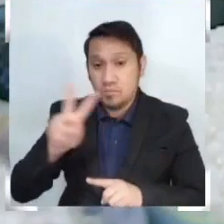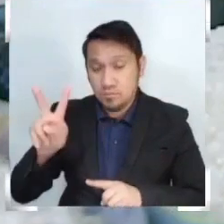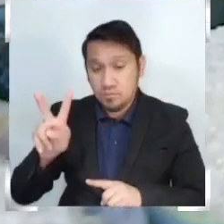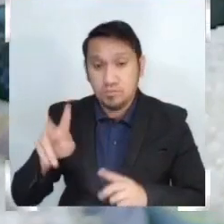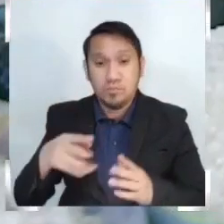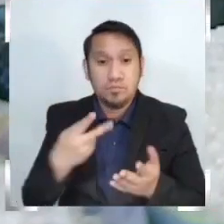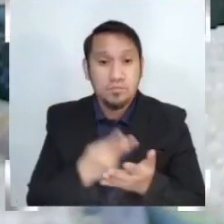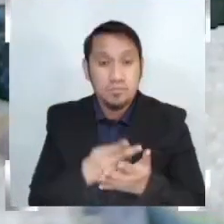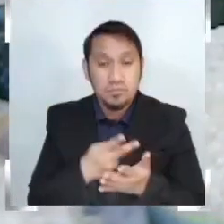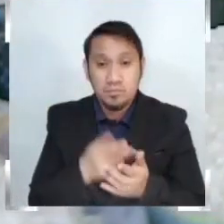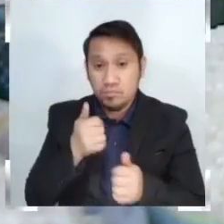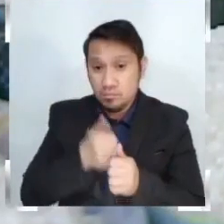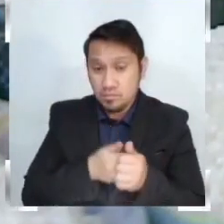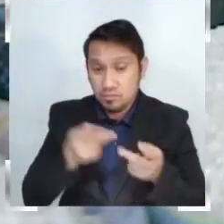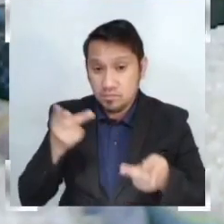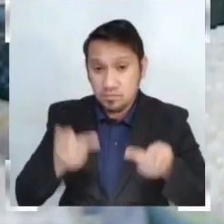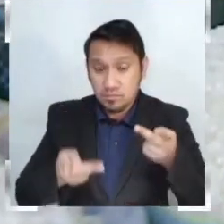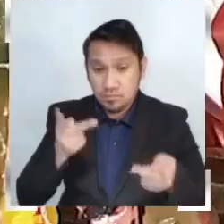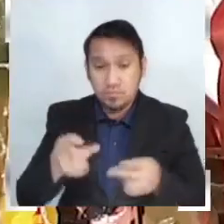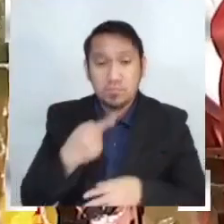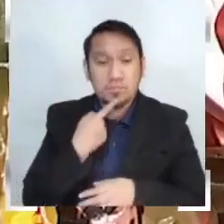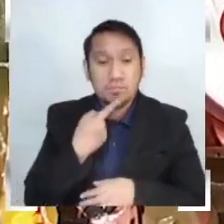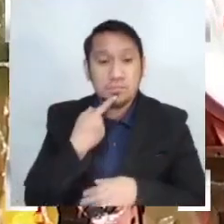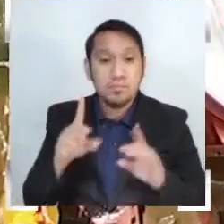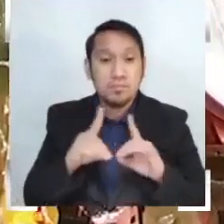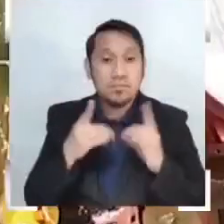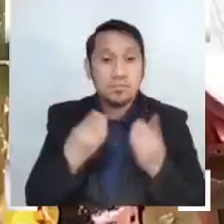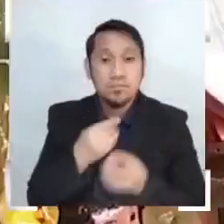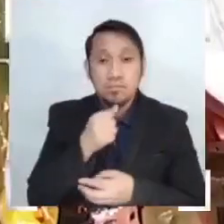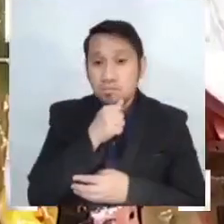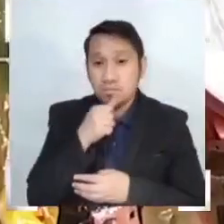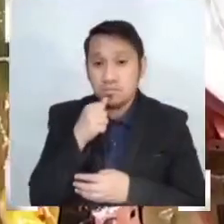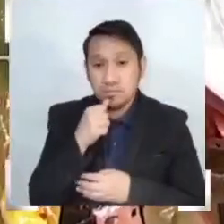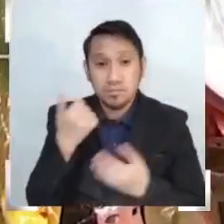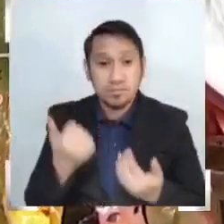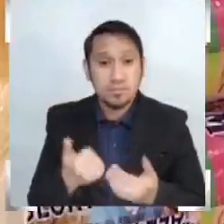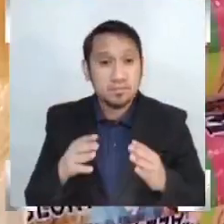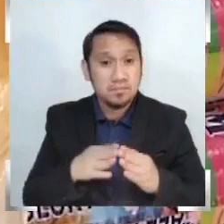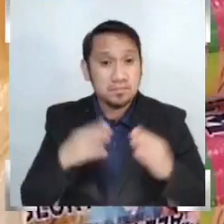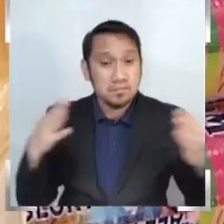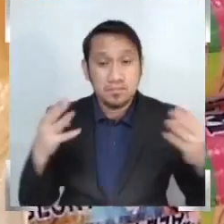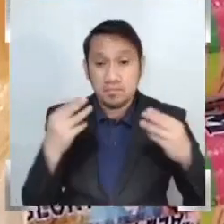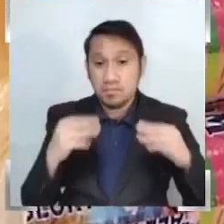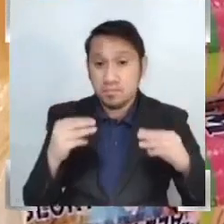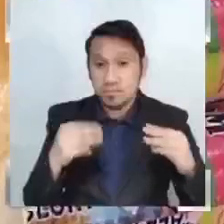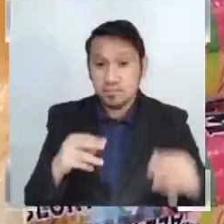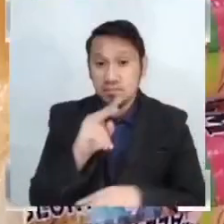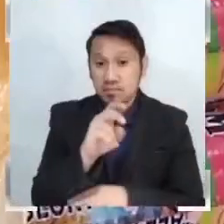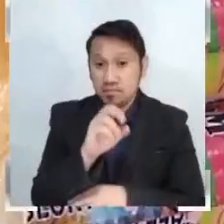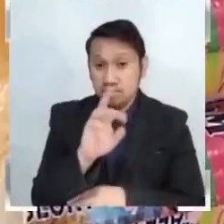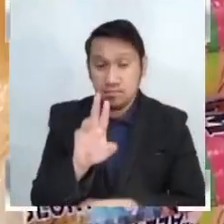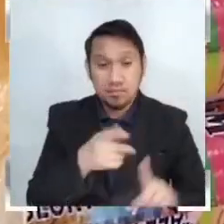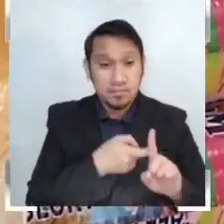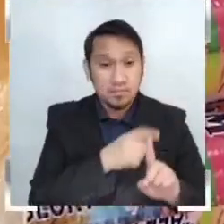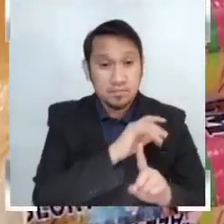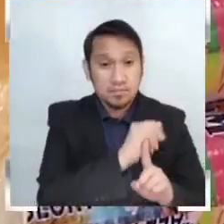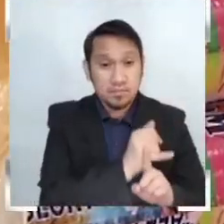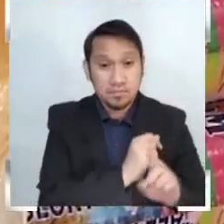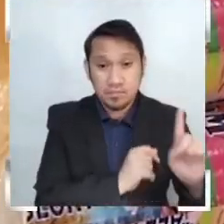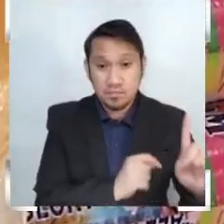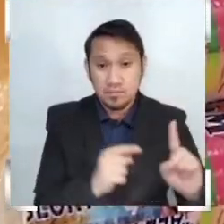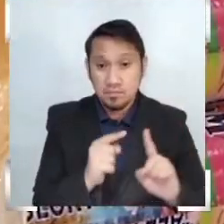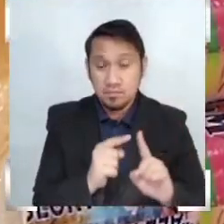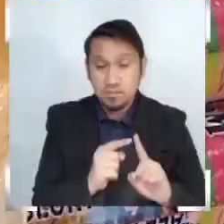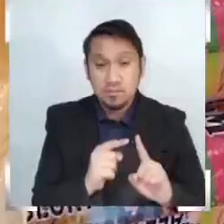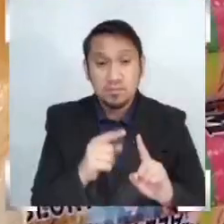Base sa price monitoring ng Department of Agriculture sa ilang malalaking pamilihan sa Metro Manila, mula July 1, tumaas na ng 2 pesos